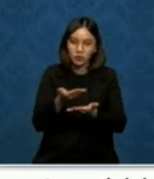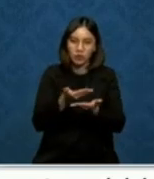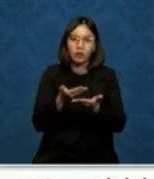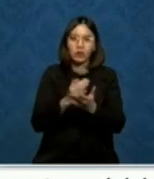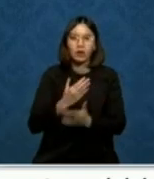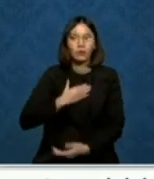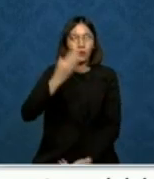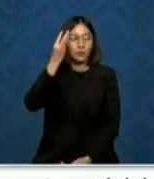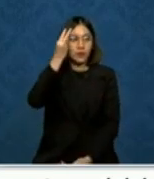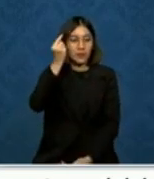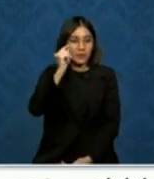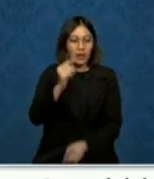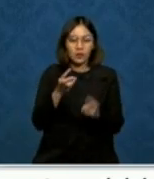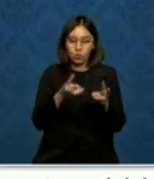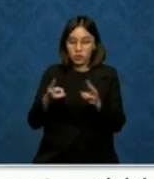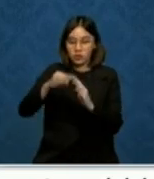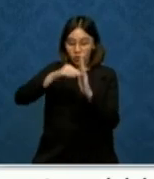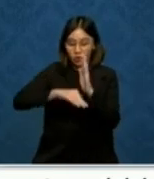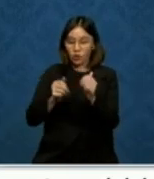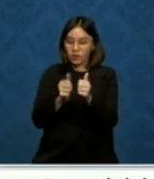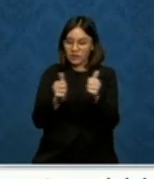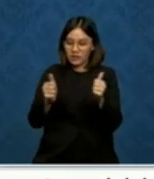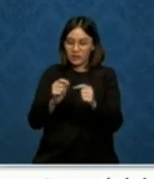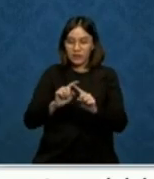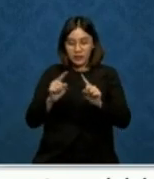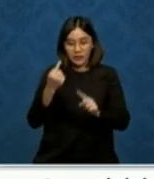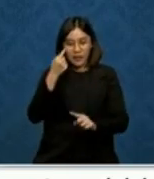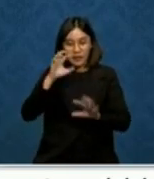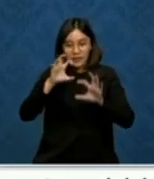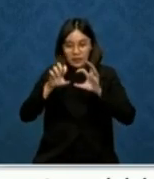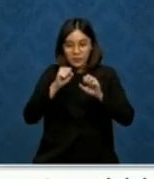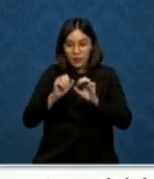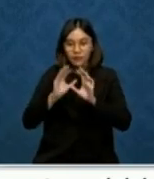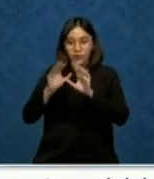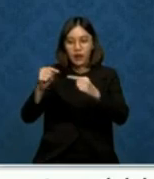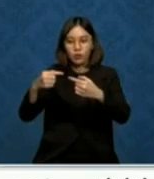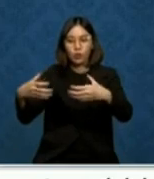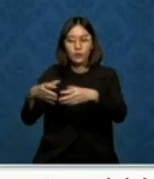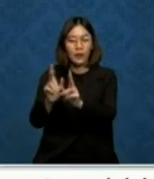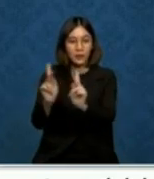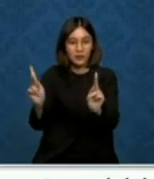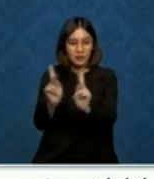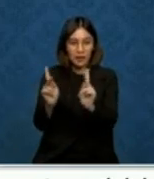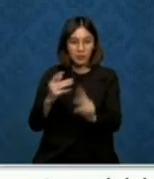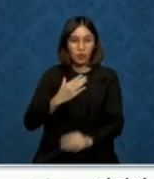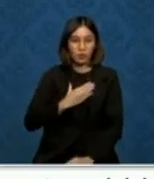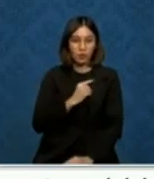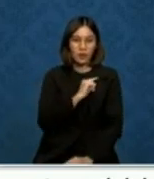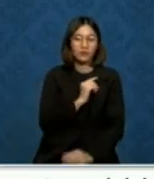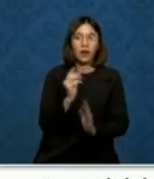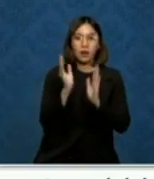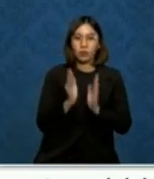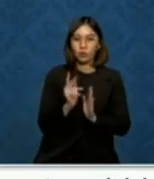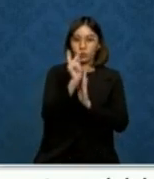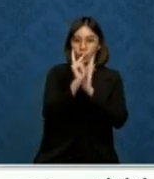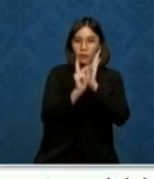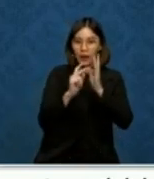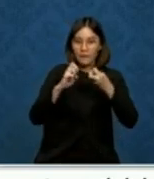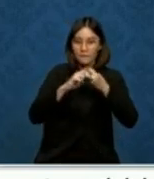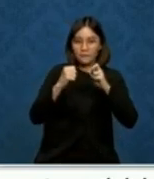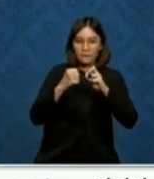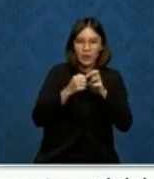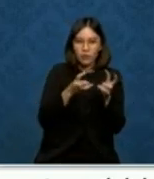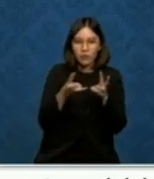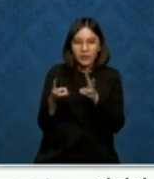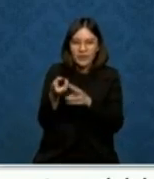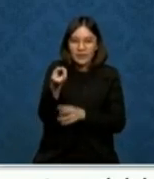มคิดว่าหลักการนี้ดีแต่ขอตั้งข้อสังเกตไปยังคณะกรรมาธิการนะครับในฐานะที่เป็นนักกฎหมายอาจจะเป็นปัญหาทางเทคนิคบ้างเล็